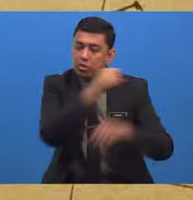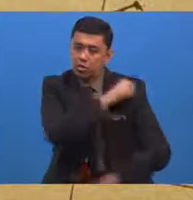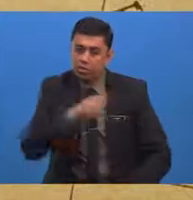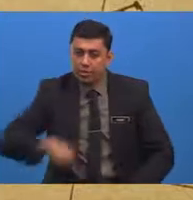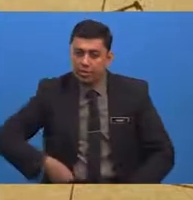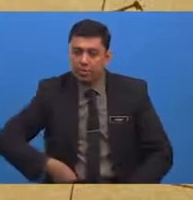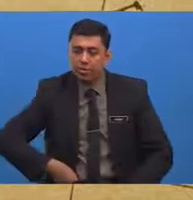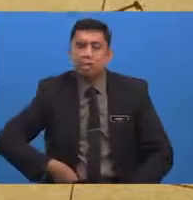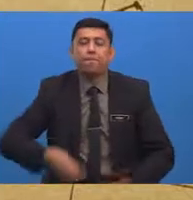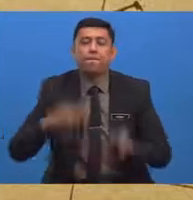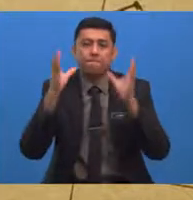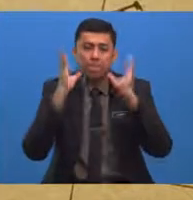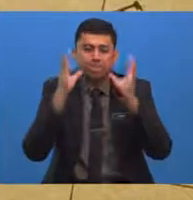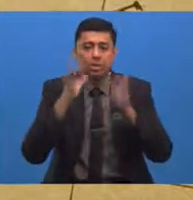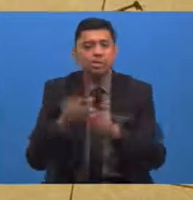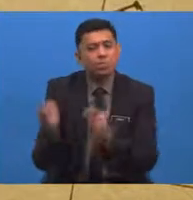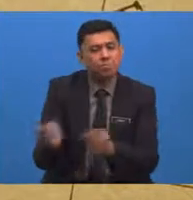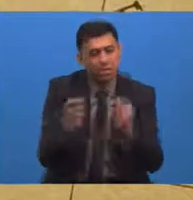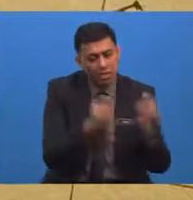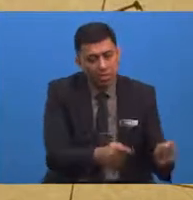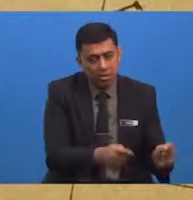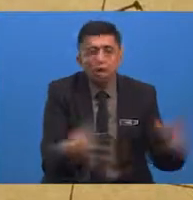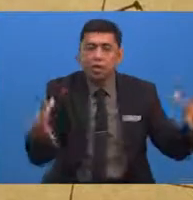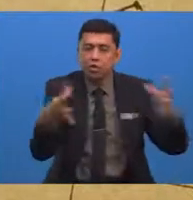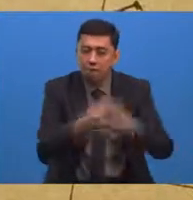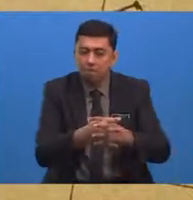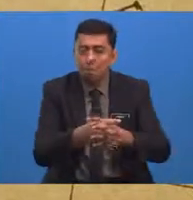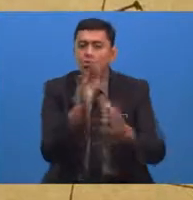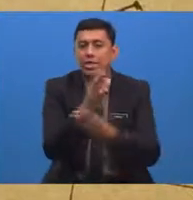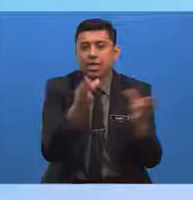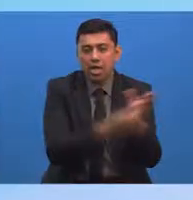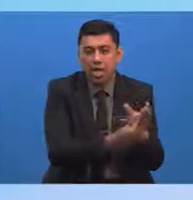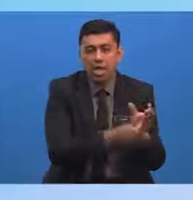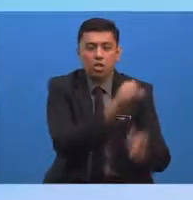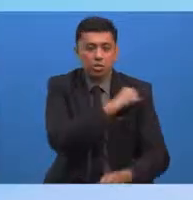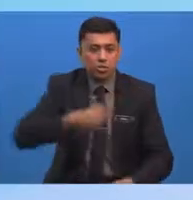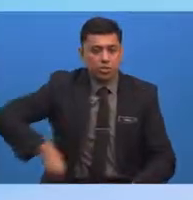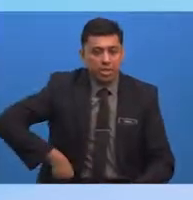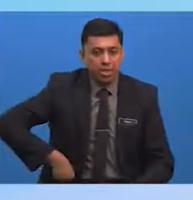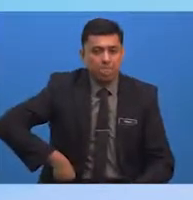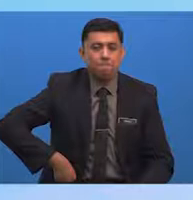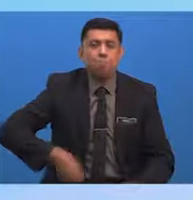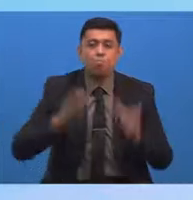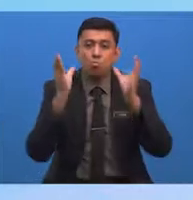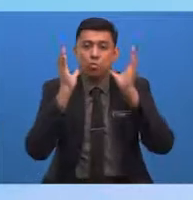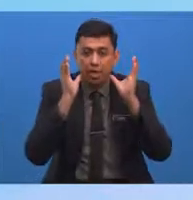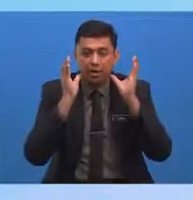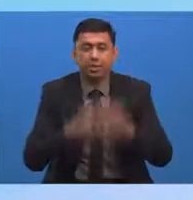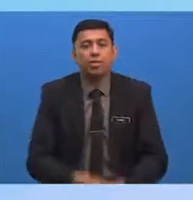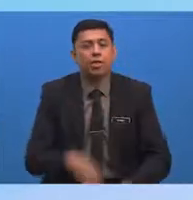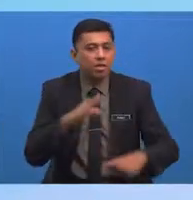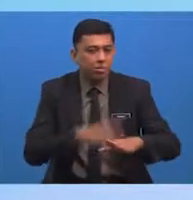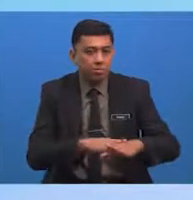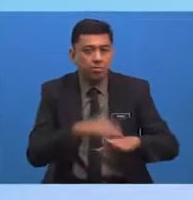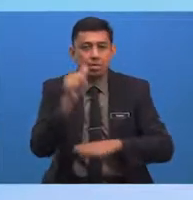Sarawak berkuasa mentadbir tanpa campur tangan Kesultanan Brunei. Walau bagaimanapun, pada